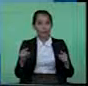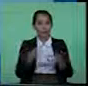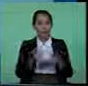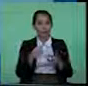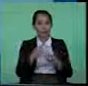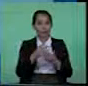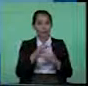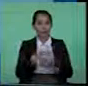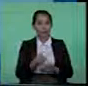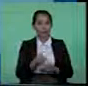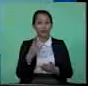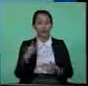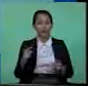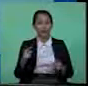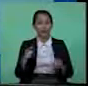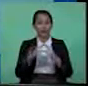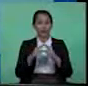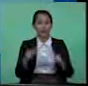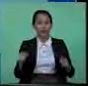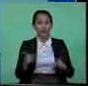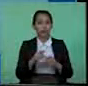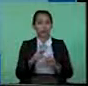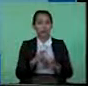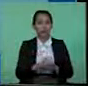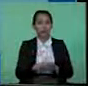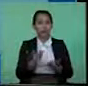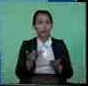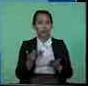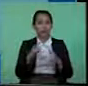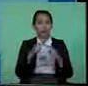bo'ldi? Ular qanday uch burchaklar?